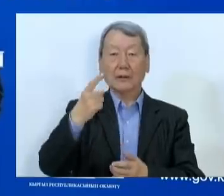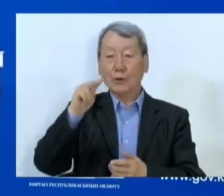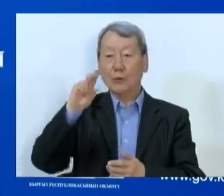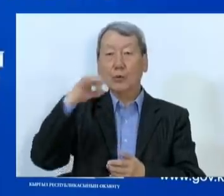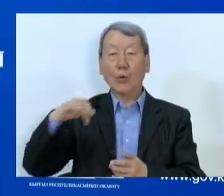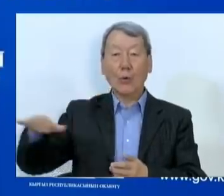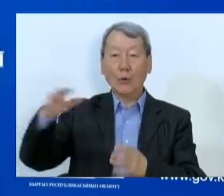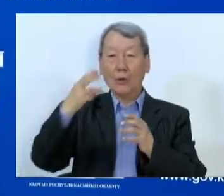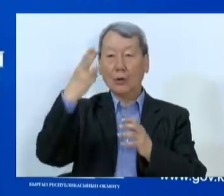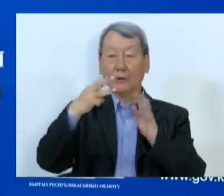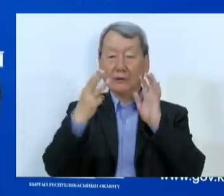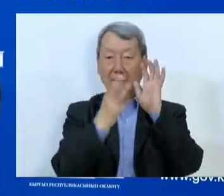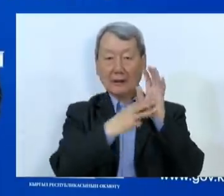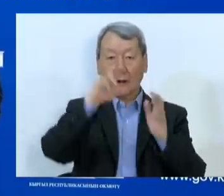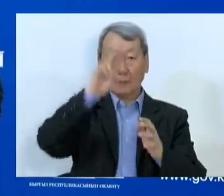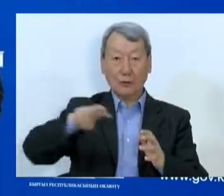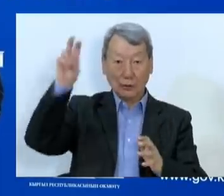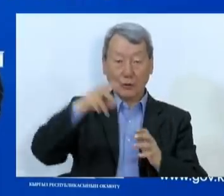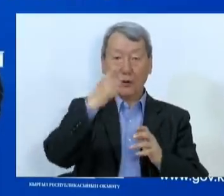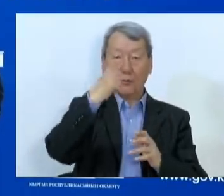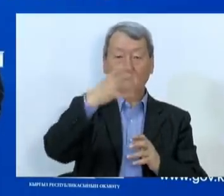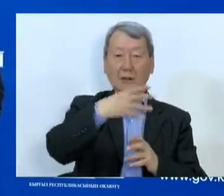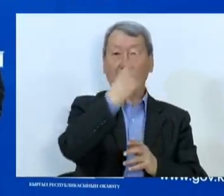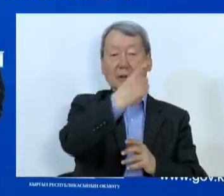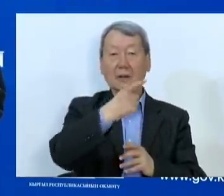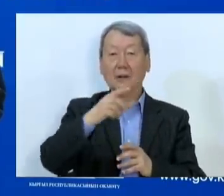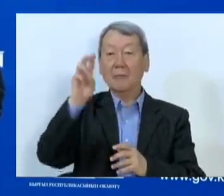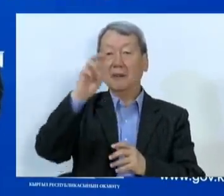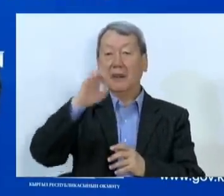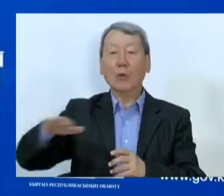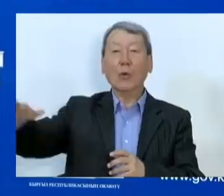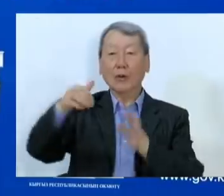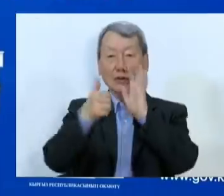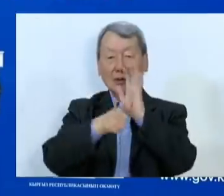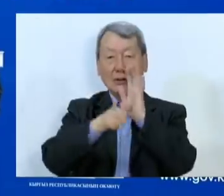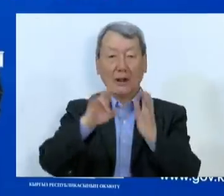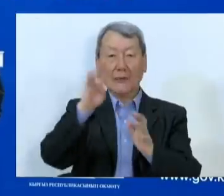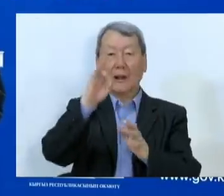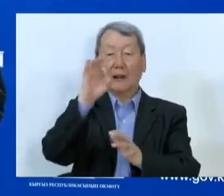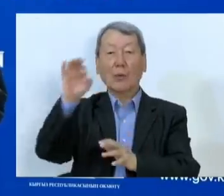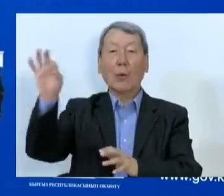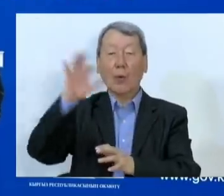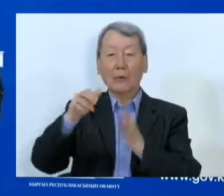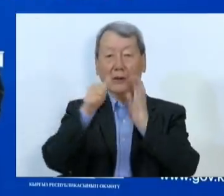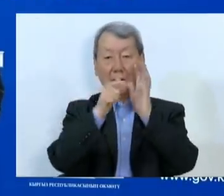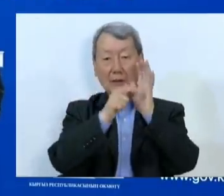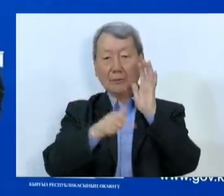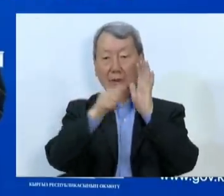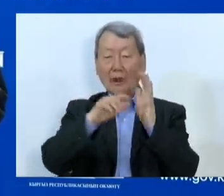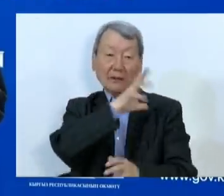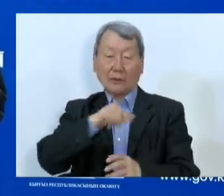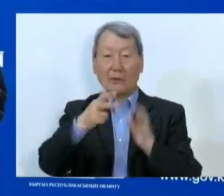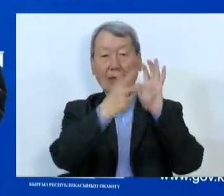101, Чүй областында 38, Бишкек шаарында 141, Баткен областында 6, Нарын областында